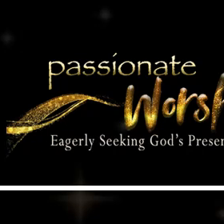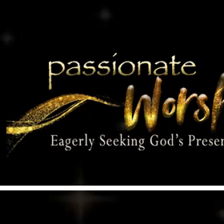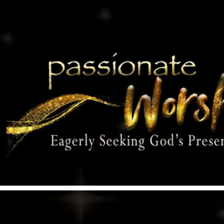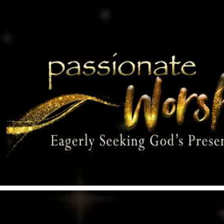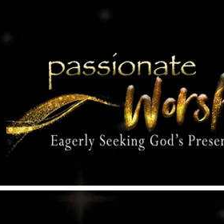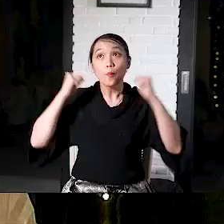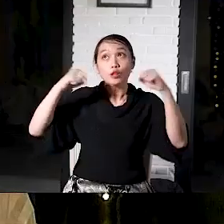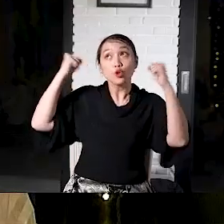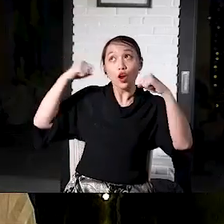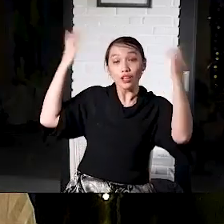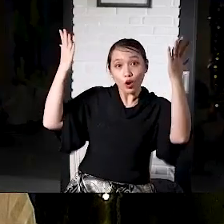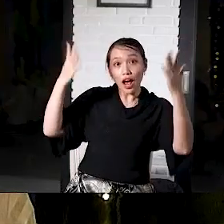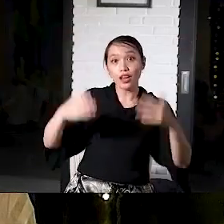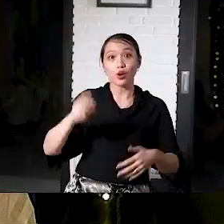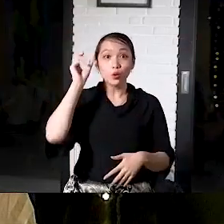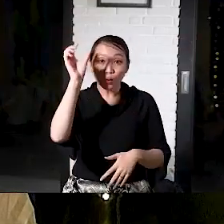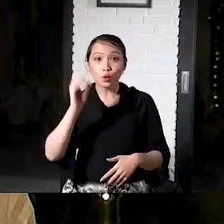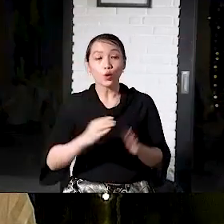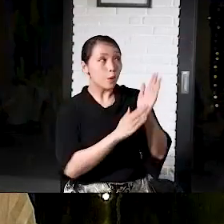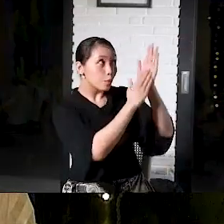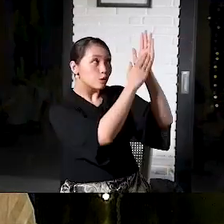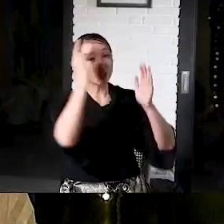mulutku memuji-muji.